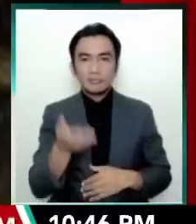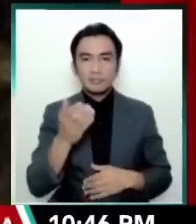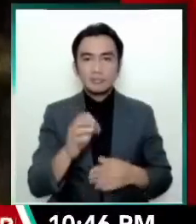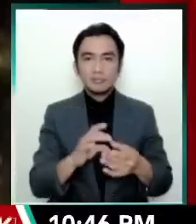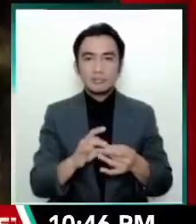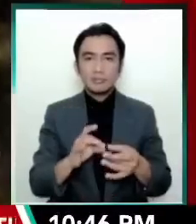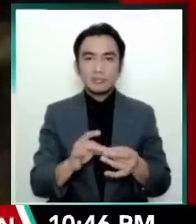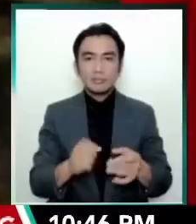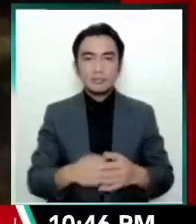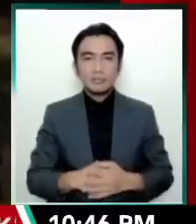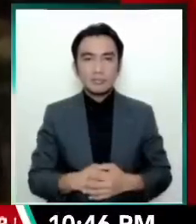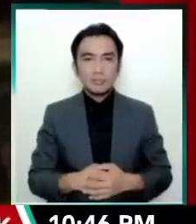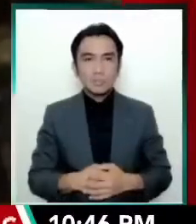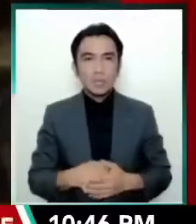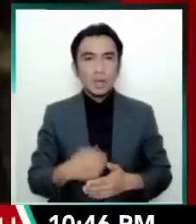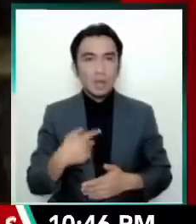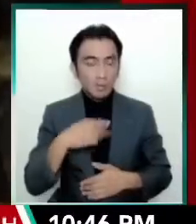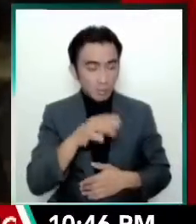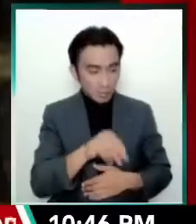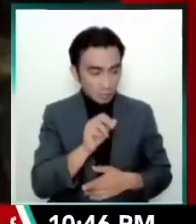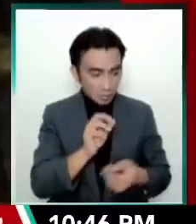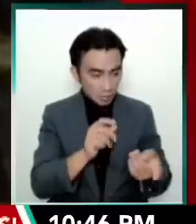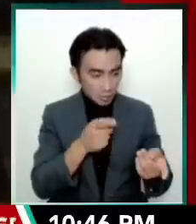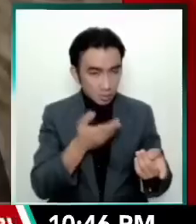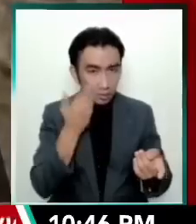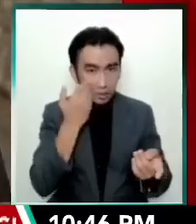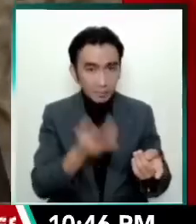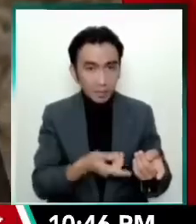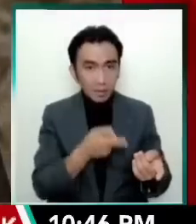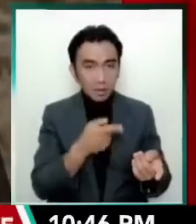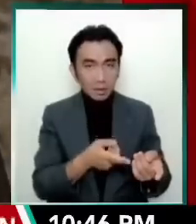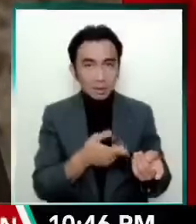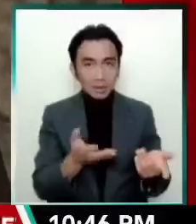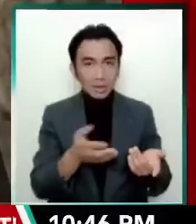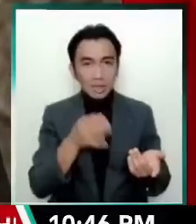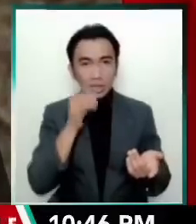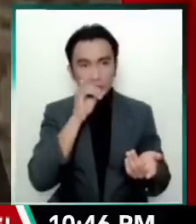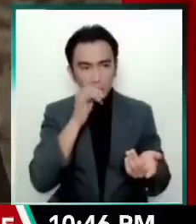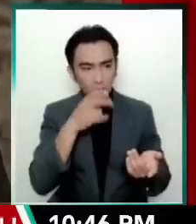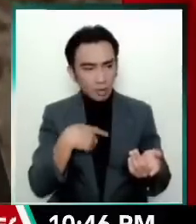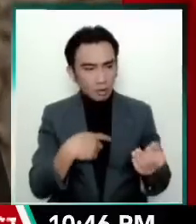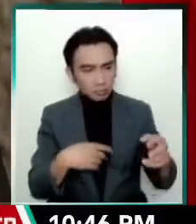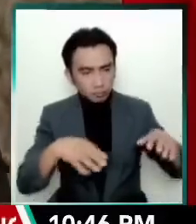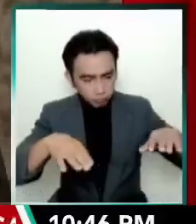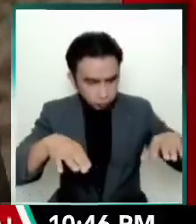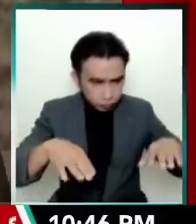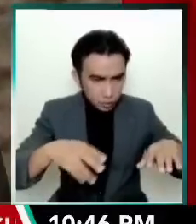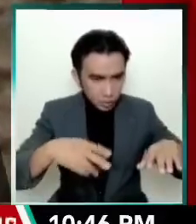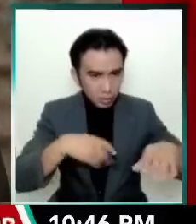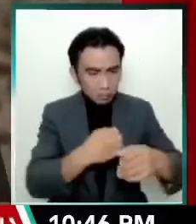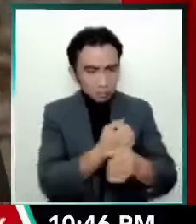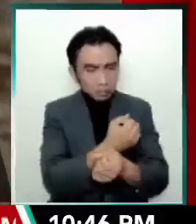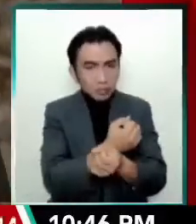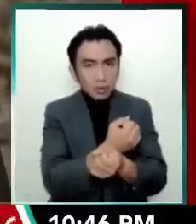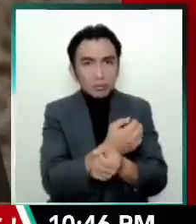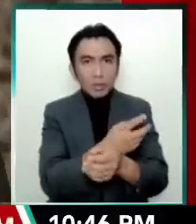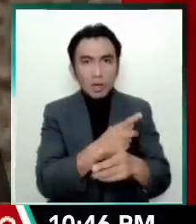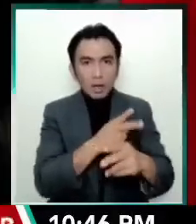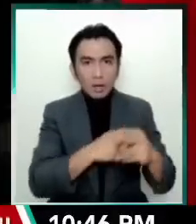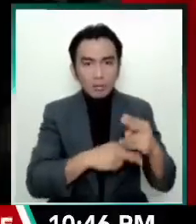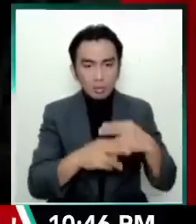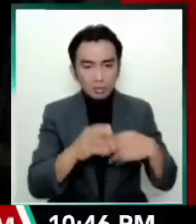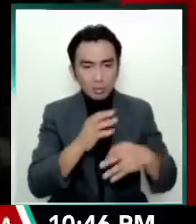Isang bangkay ang nakita sa isang palayan sa Tigbawan, Iloilo. Nahadapa, nakagapos ang kamay at paa at may tama ng bala sa